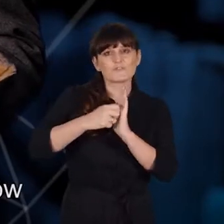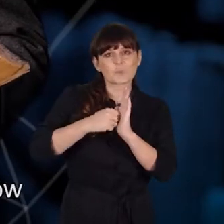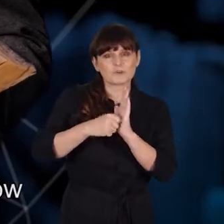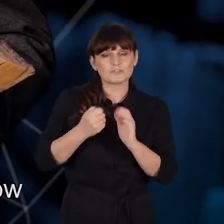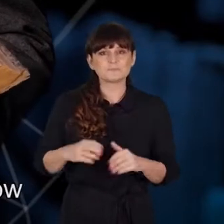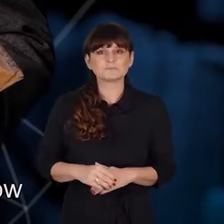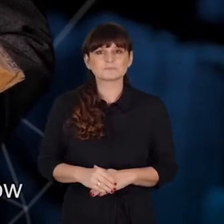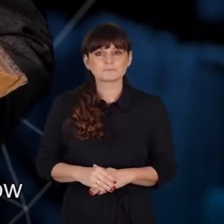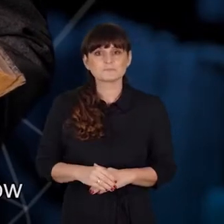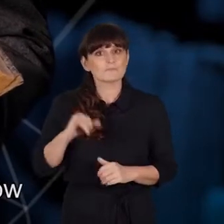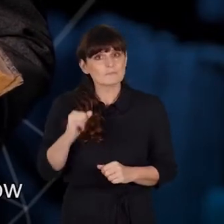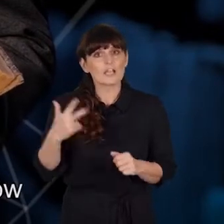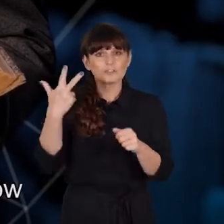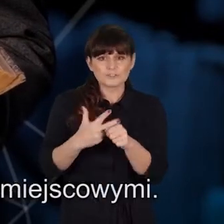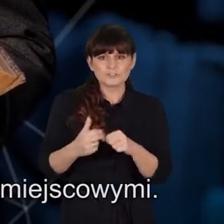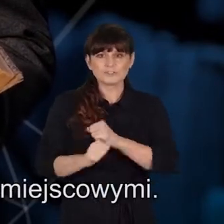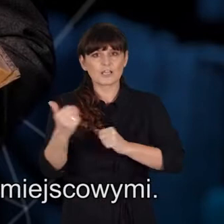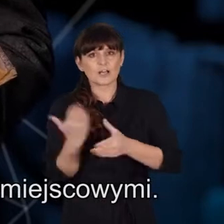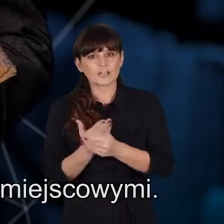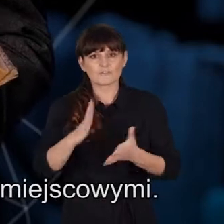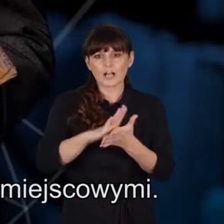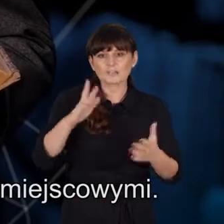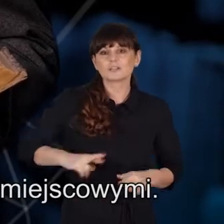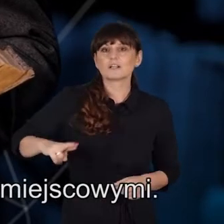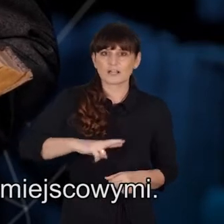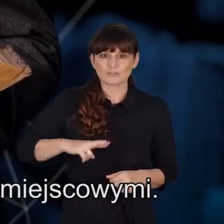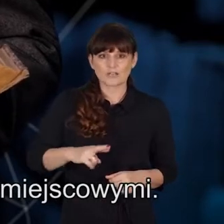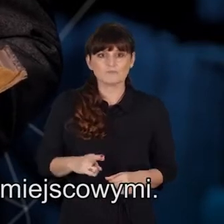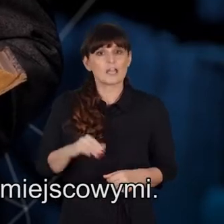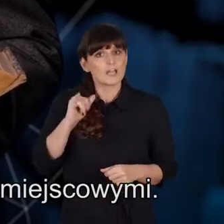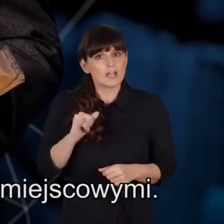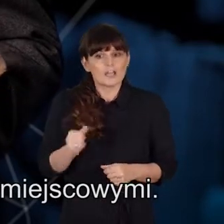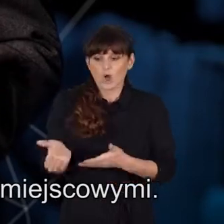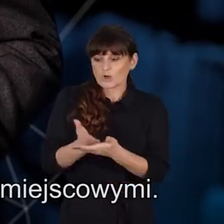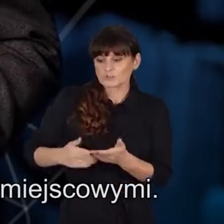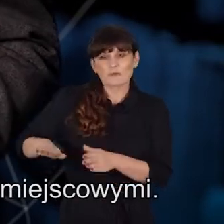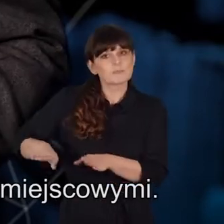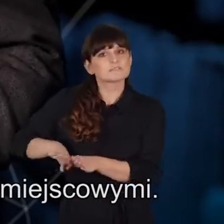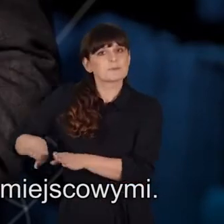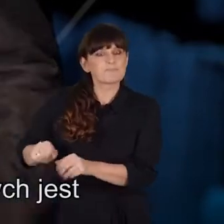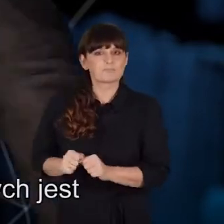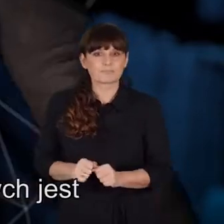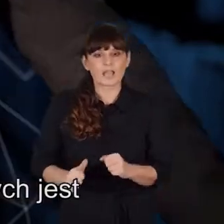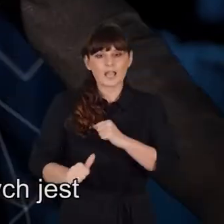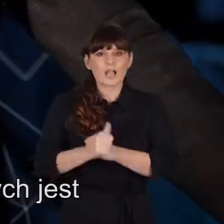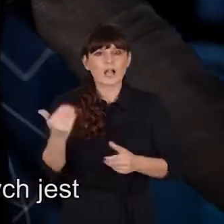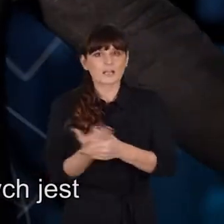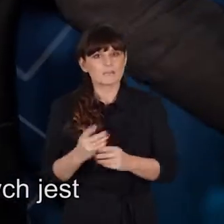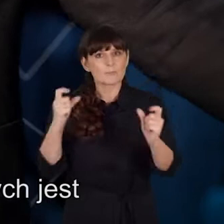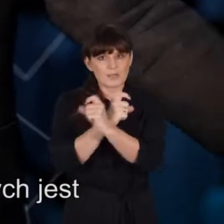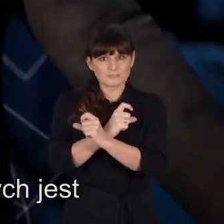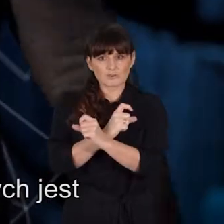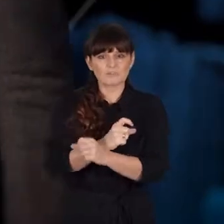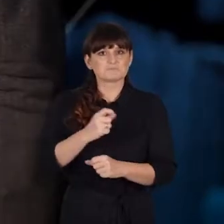filmowa oraz 30 archiwów o charakterze regionalnym wraz z oddziałami zamiejscowymi. W archiwach